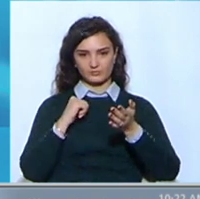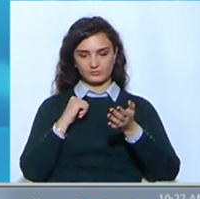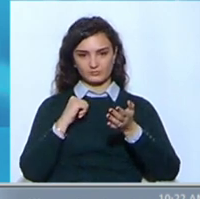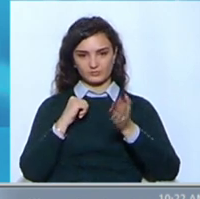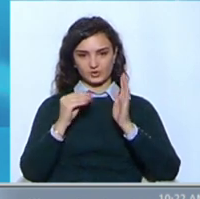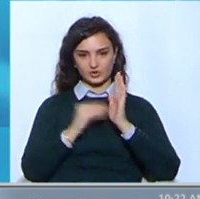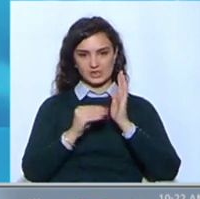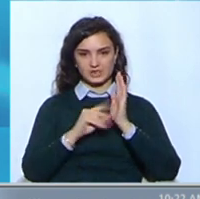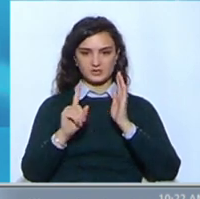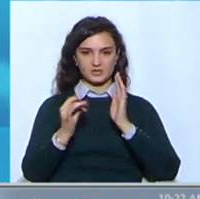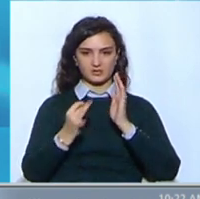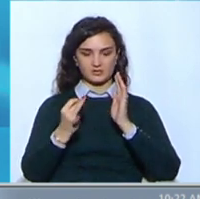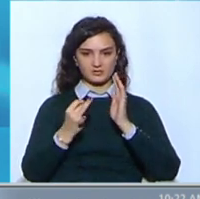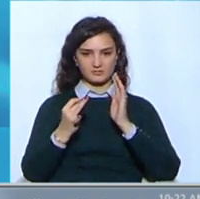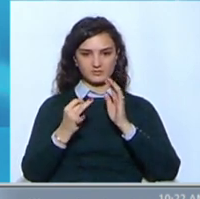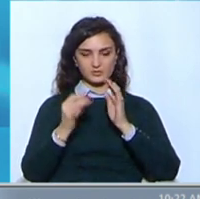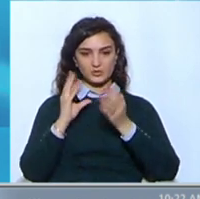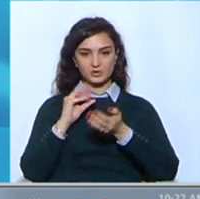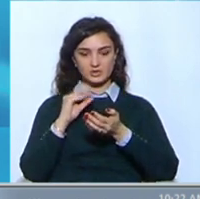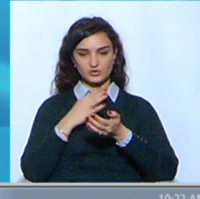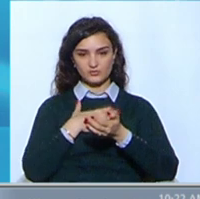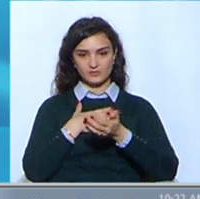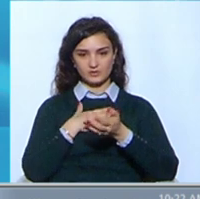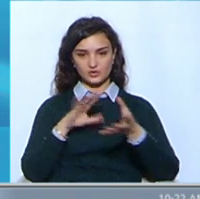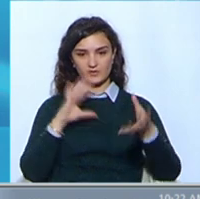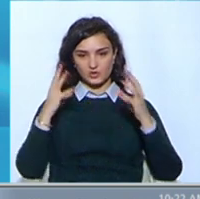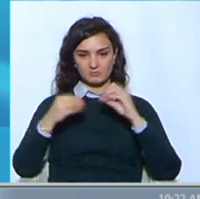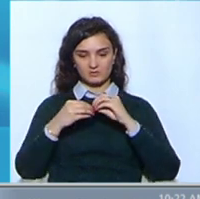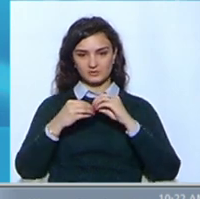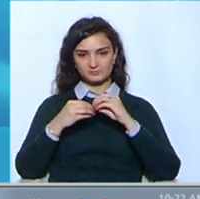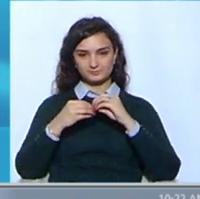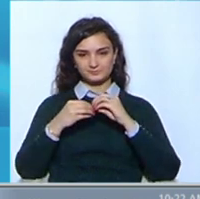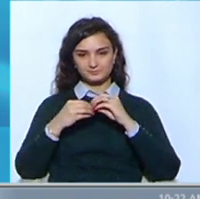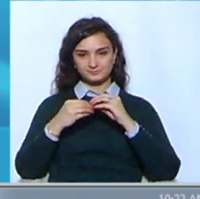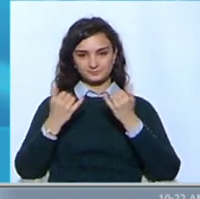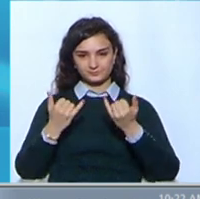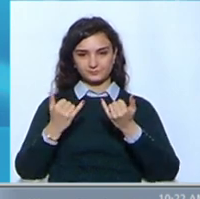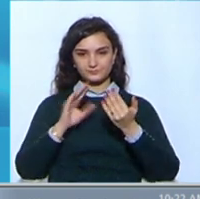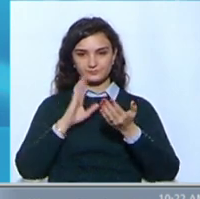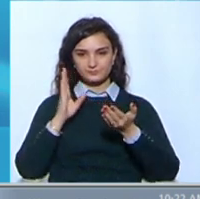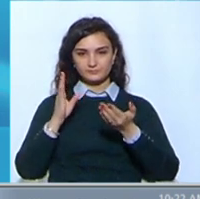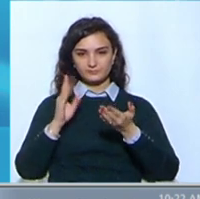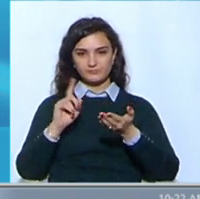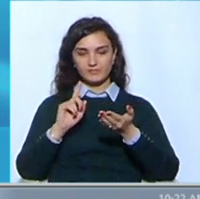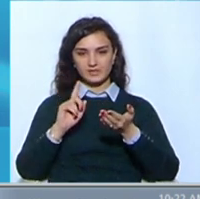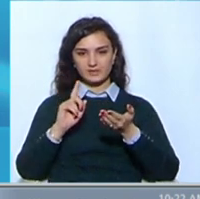თვითონ ჩაწერს რა აინტერესებს. როდესაც ჩვენ შევაჯამეთ დღეს დილით